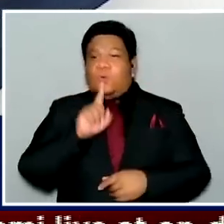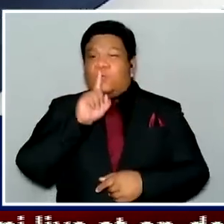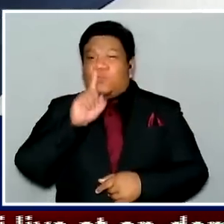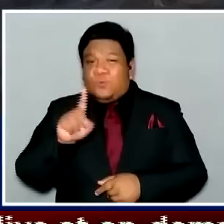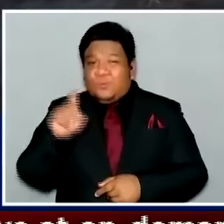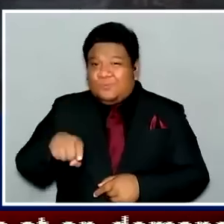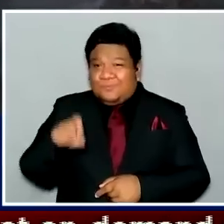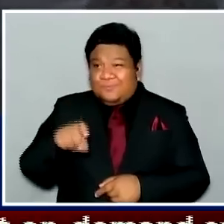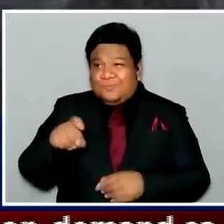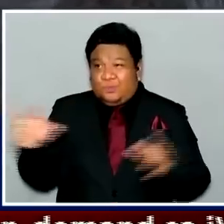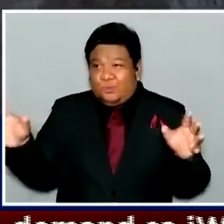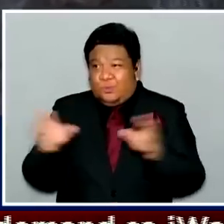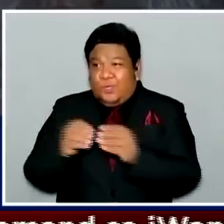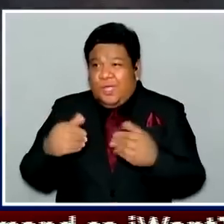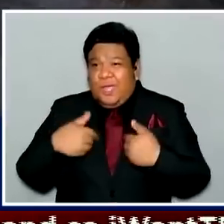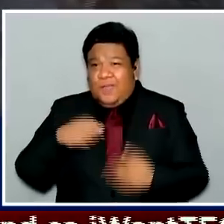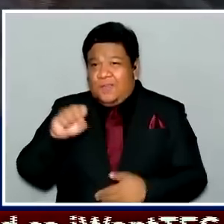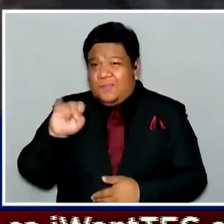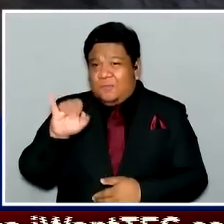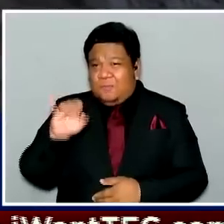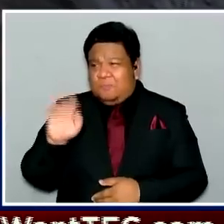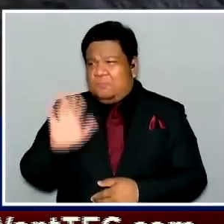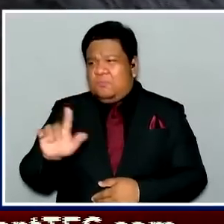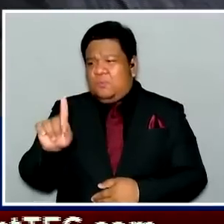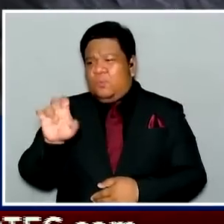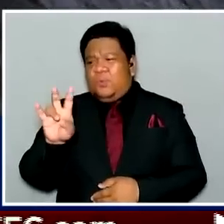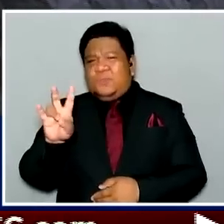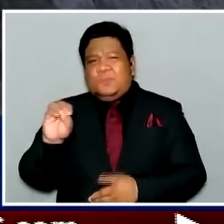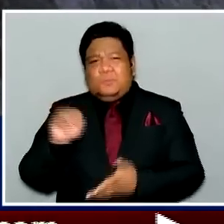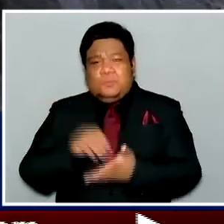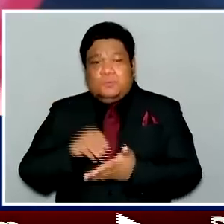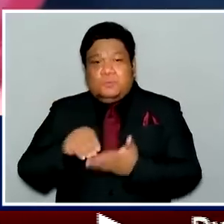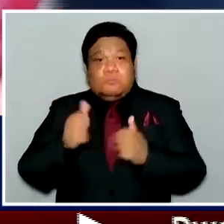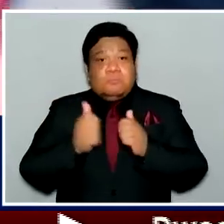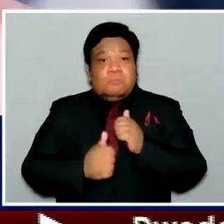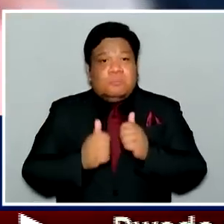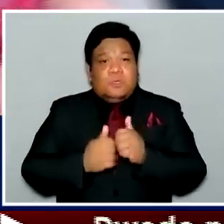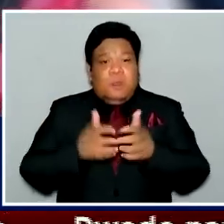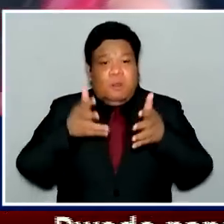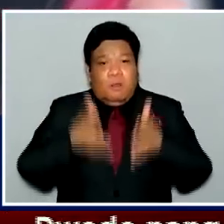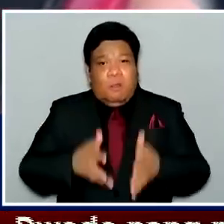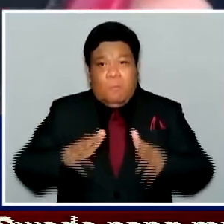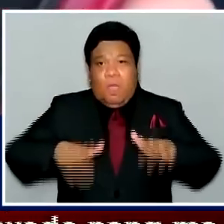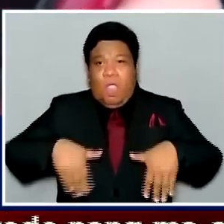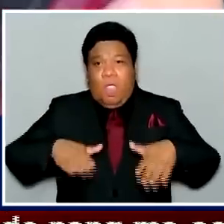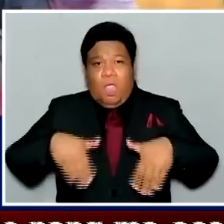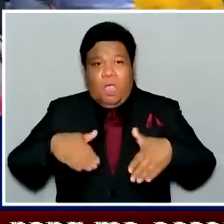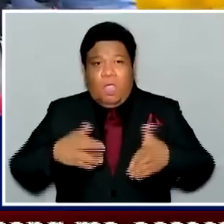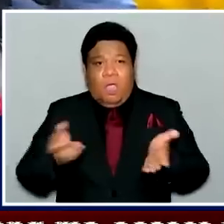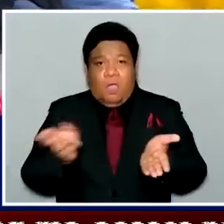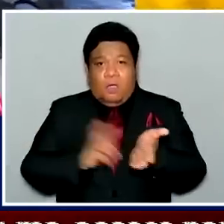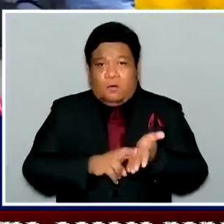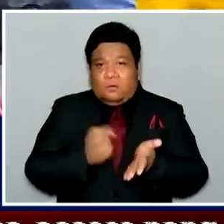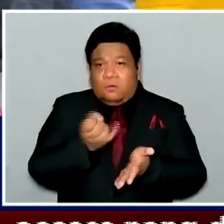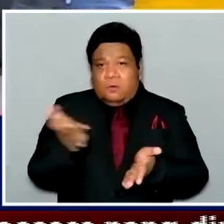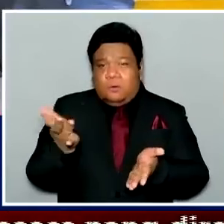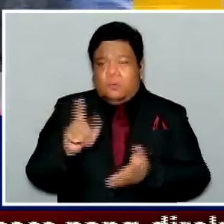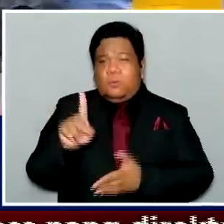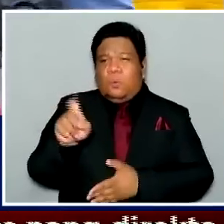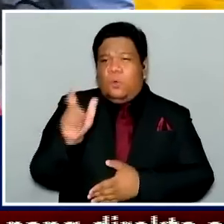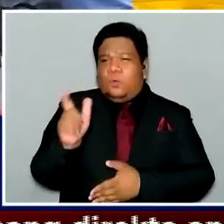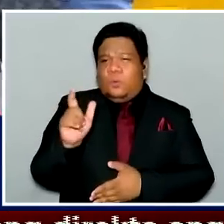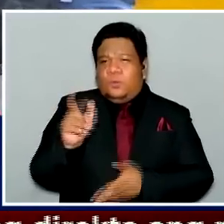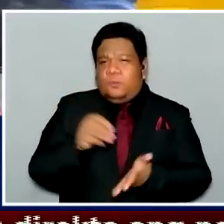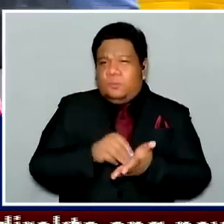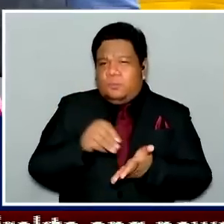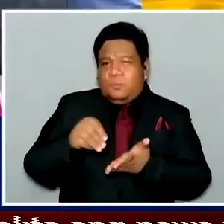sa bansa. Ibig sabihin, may higit 120 million pa na hindi nakakapagrehistro at meron na lang